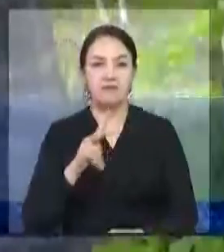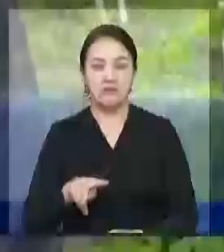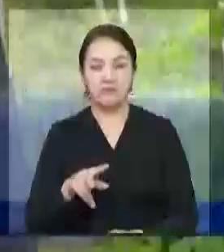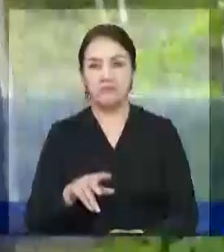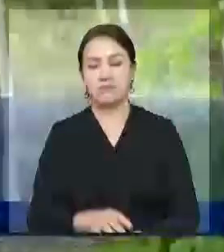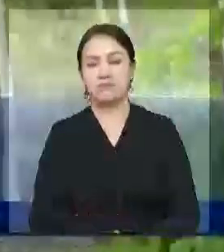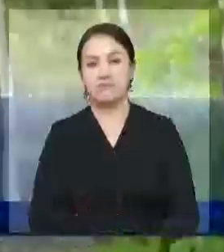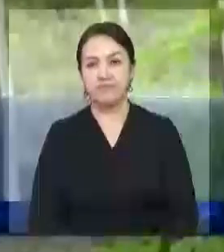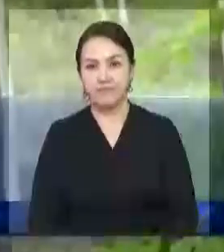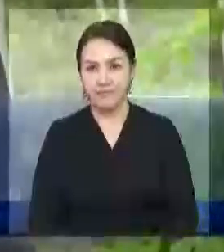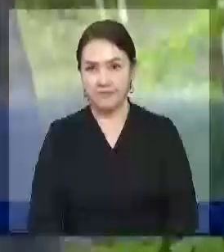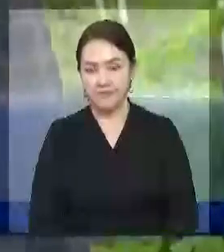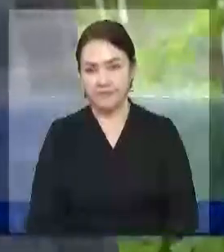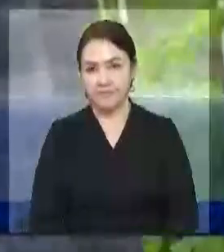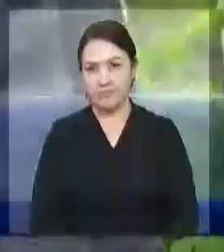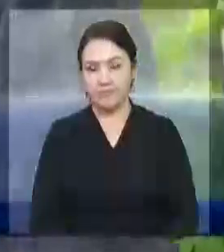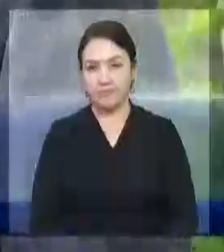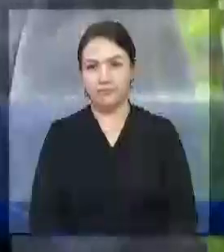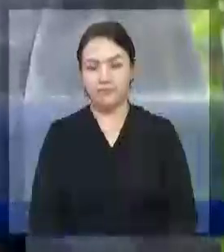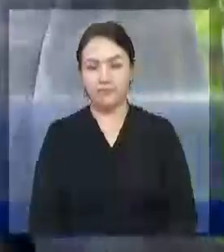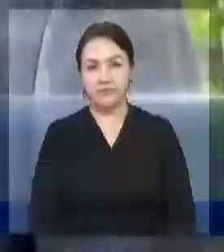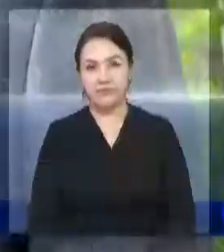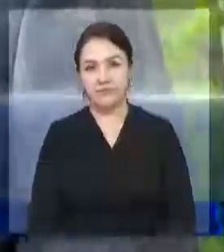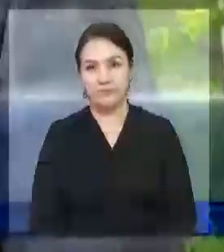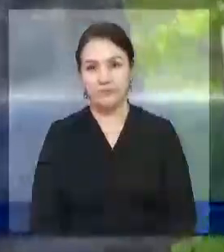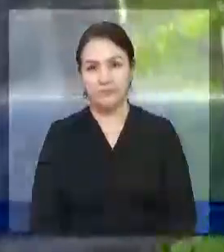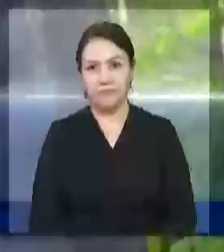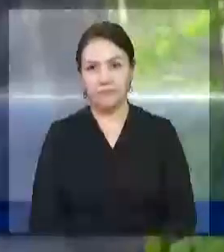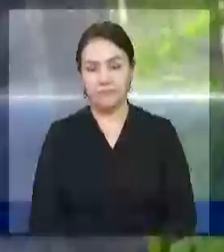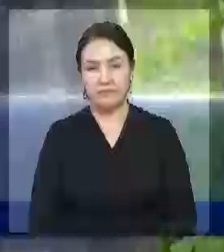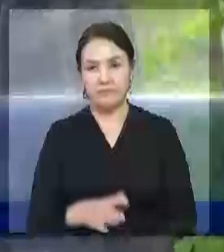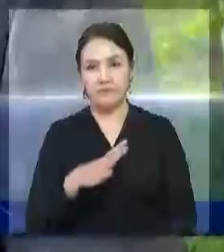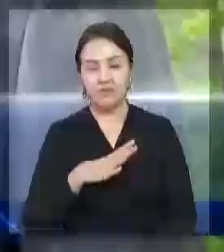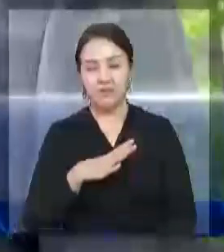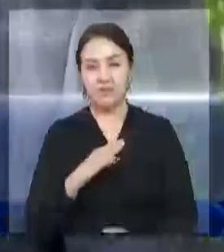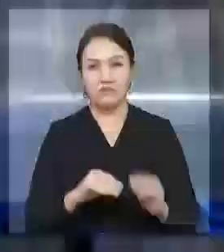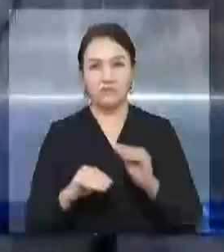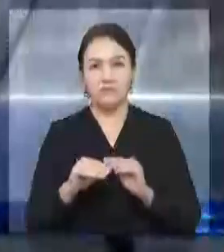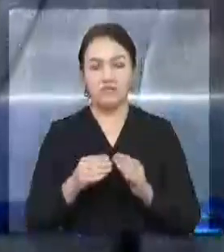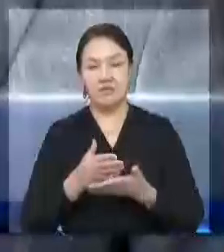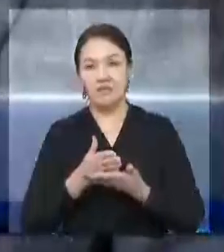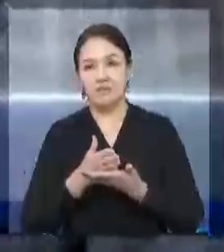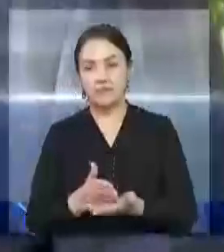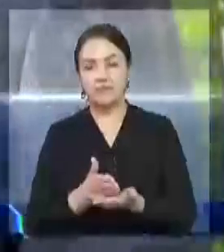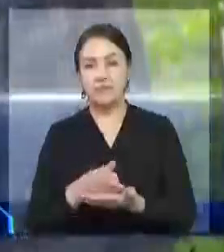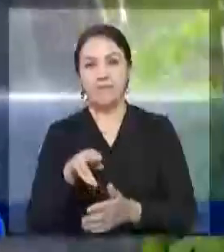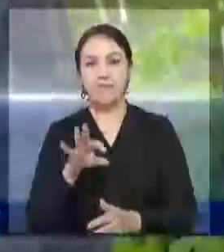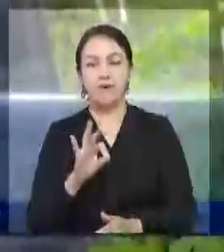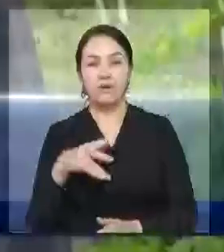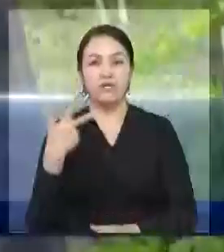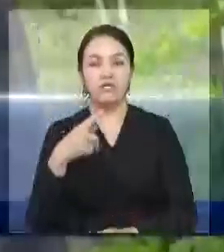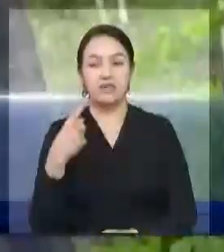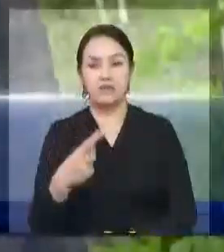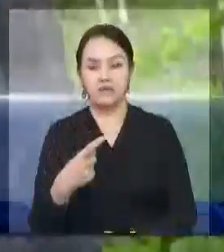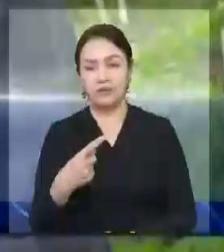исходом. В отношении было сформировано и направлено по